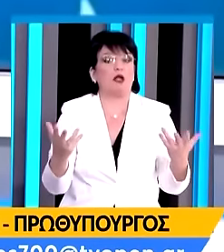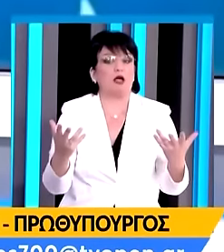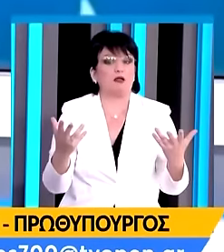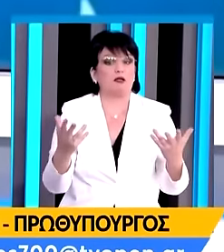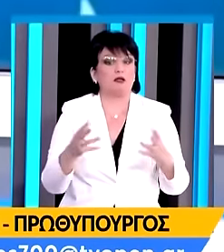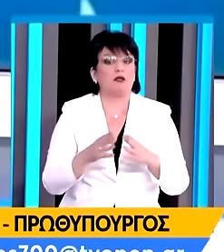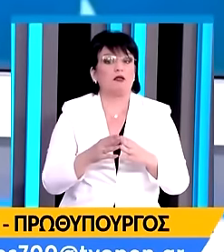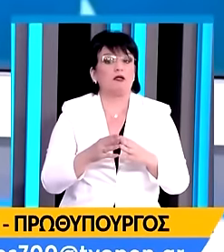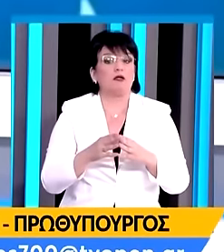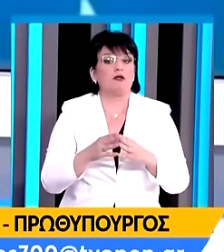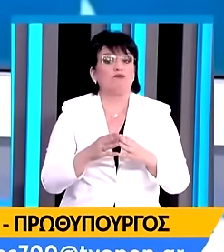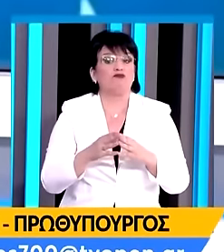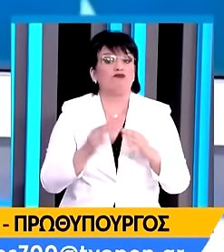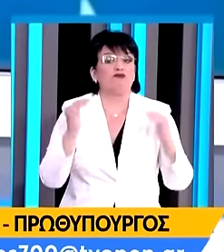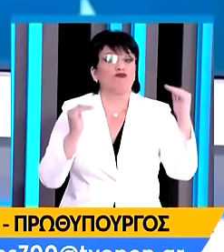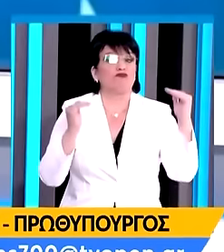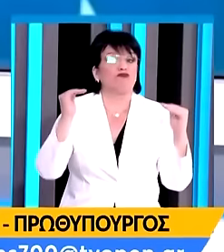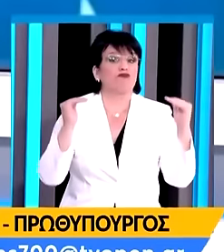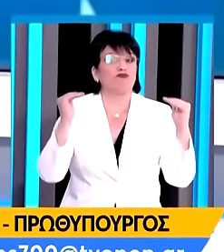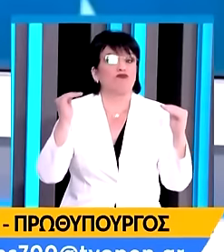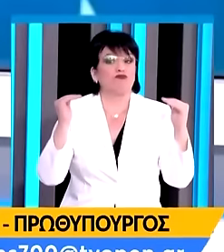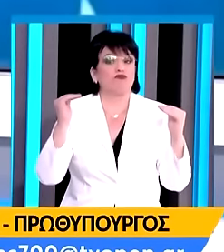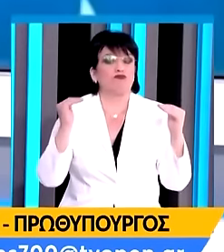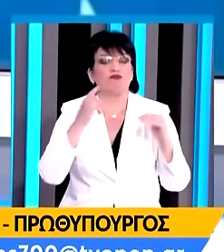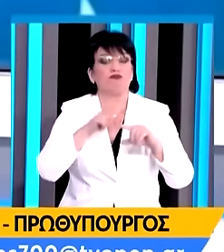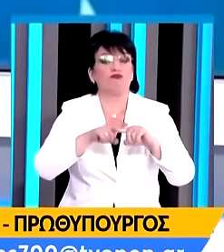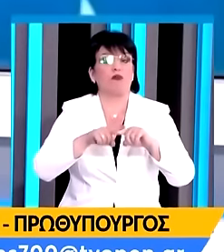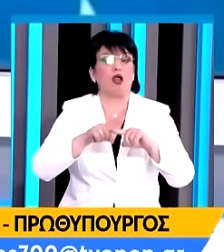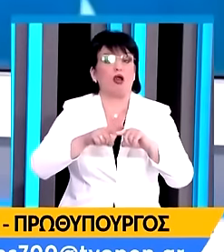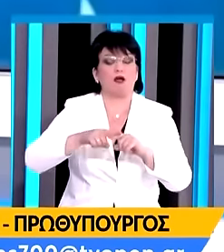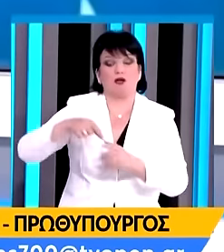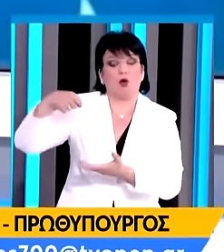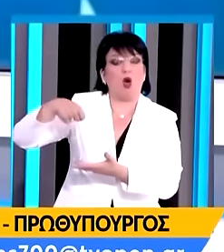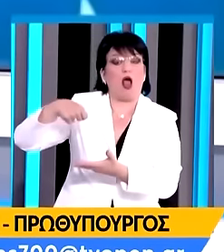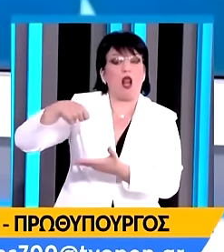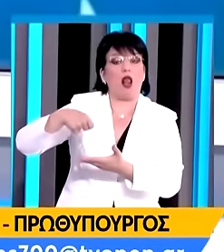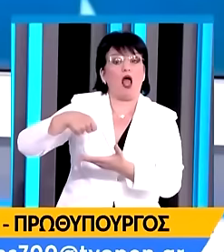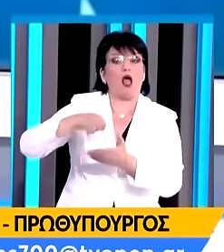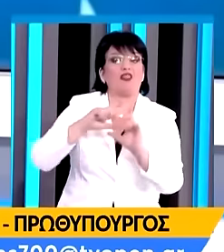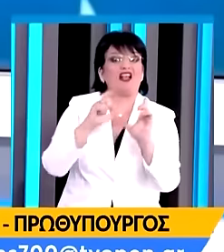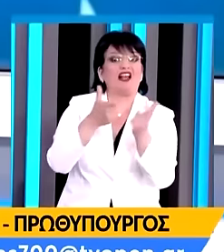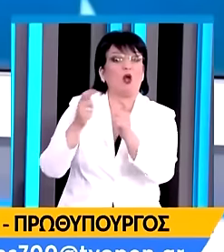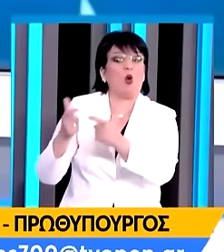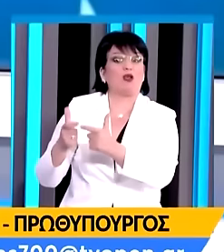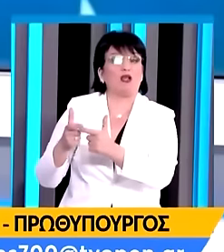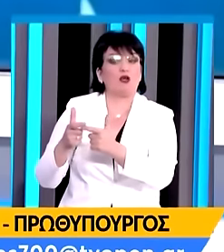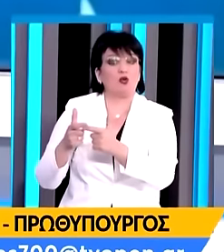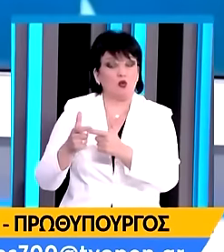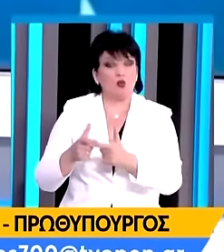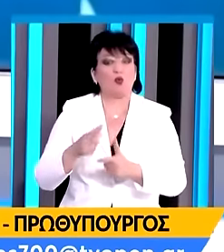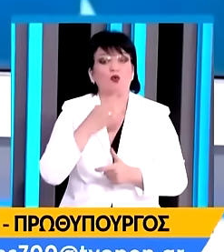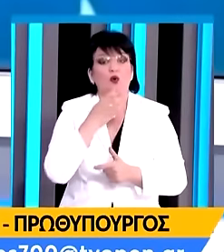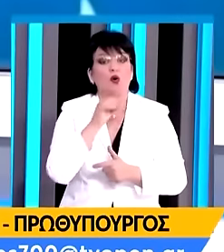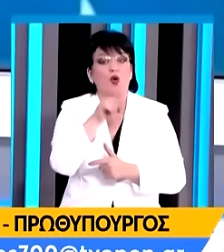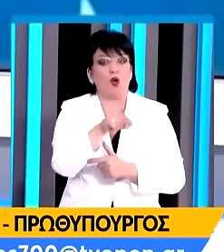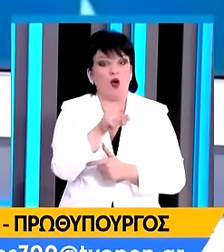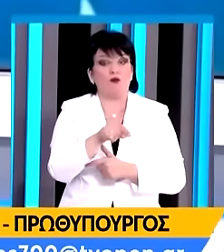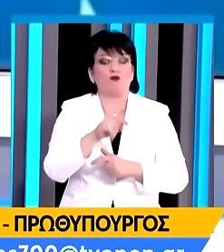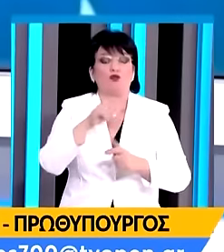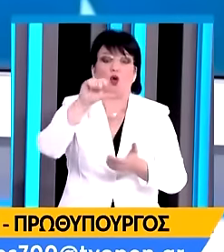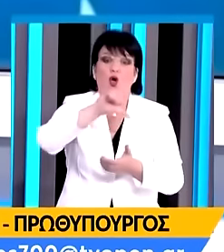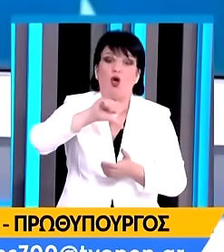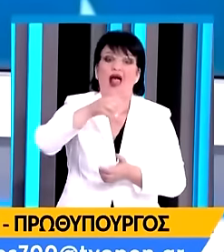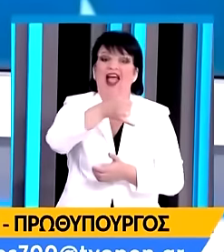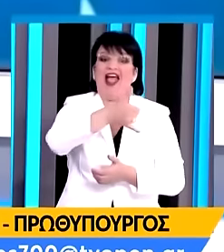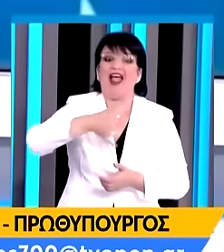ελαιόλαδο σταθμίζεται πολύ περισσότερο στο ελληνικό καλάθι του νοικοκυριού, γιατί καταναλώνουμε περισσότερο ελαιόλαδο. Αν δεν υπήρχε το ελαιόλαδο, ο πληθωρισμός των